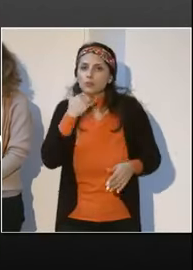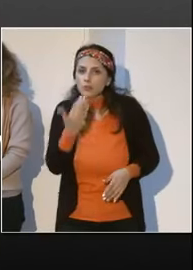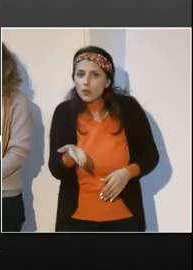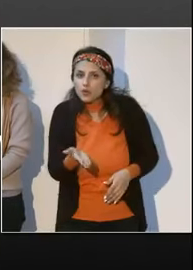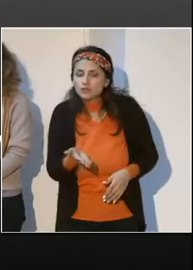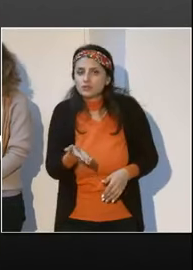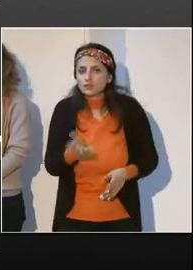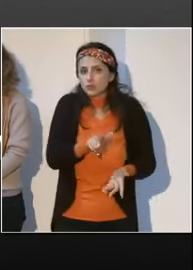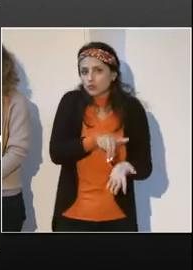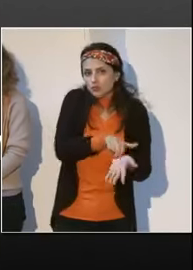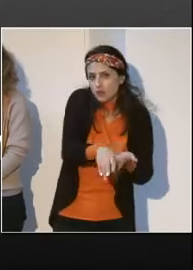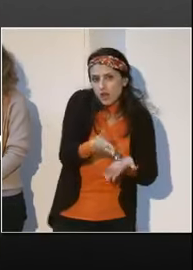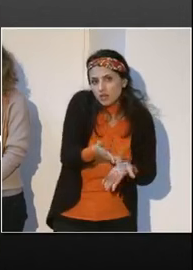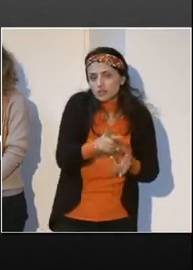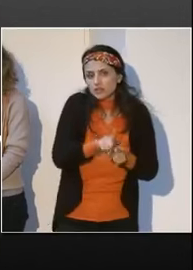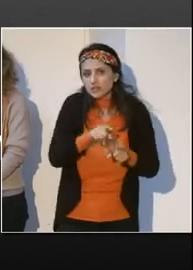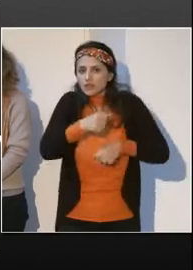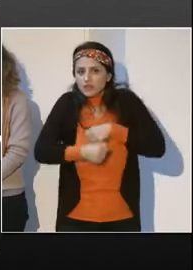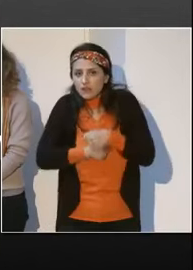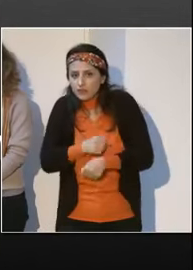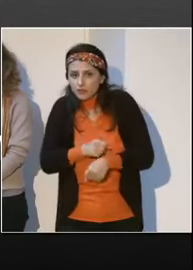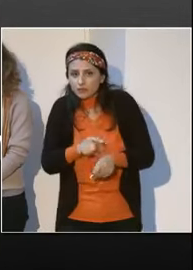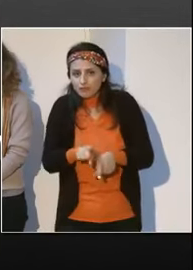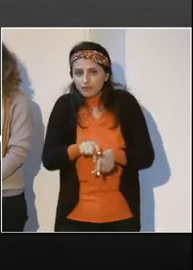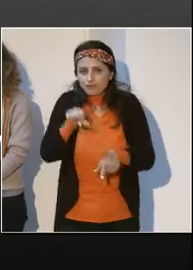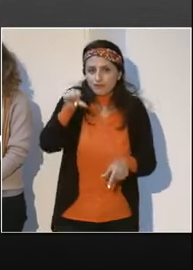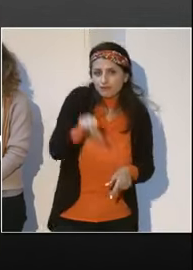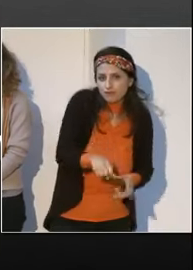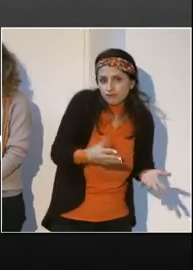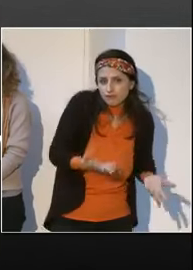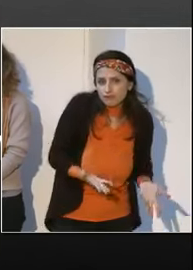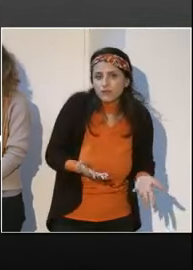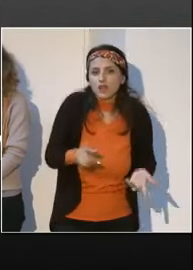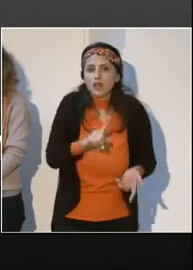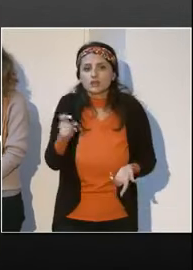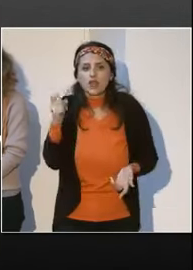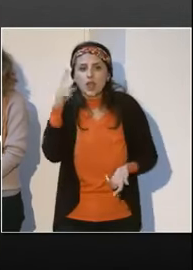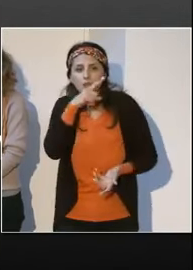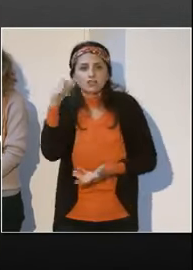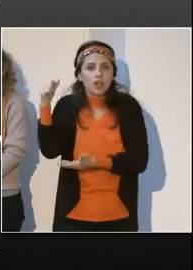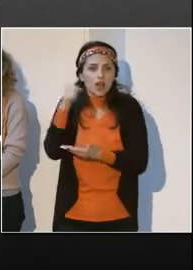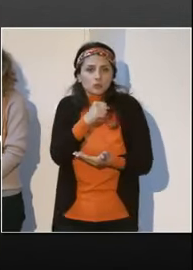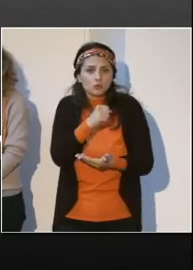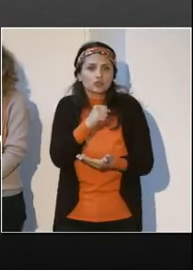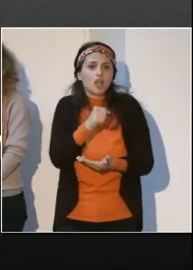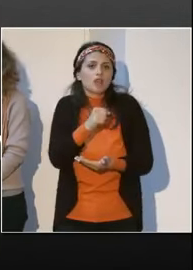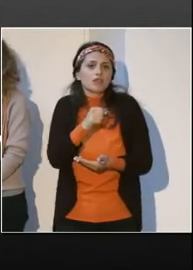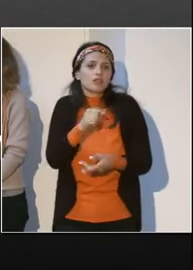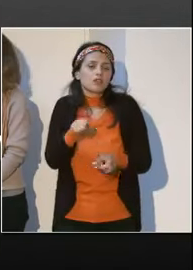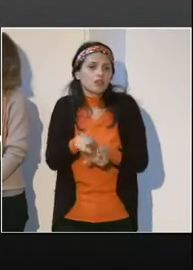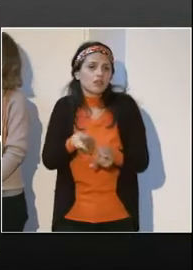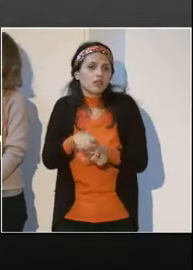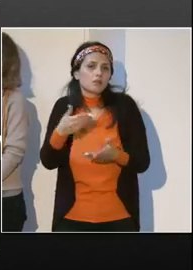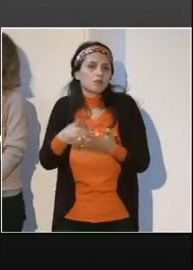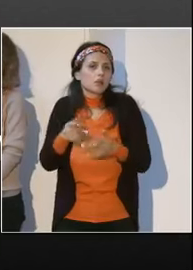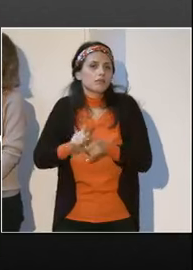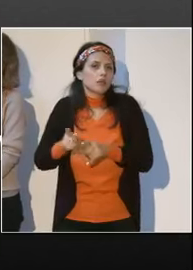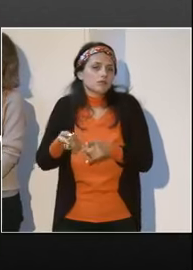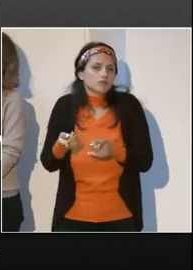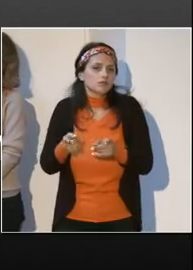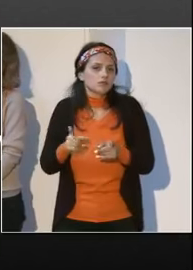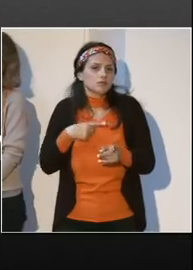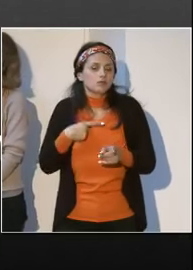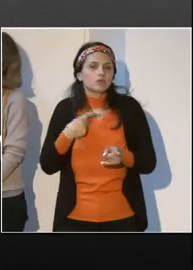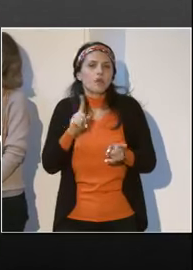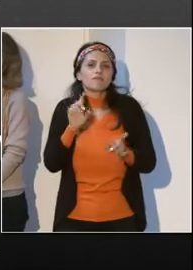bate Elite calitatea serviciilor absenta unui buget de Sant in spate aceste standarde de cost